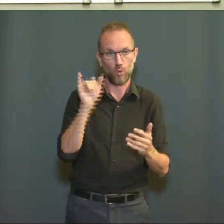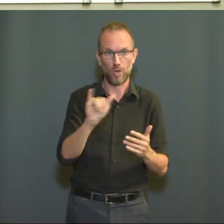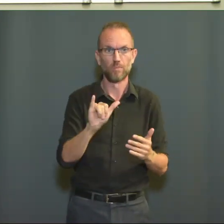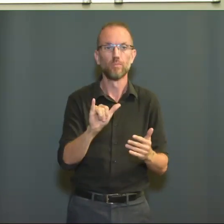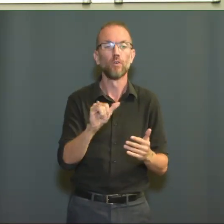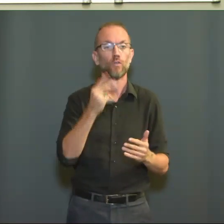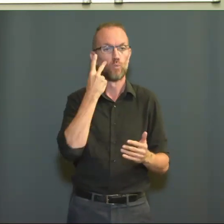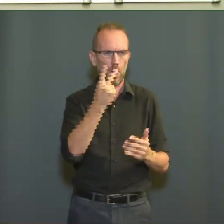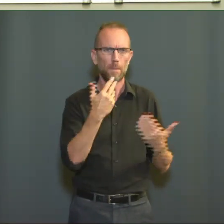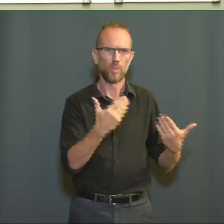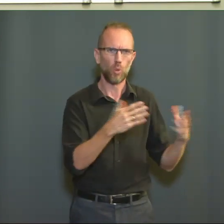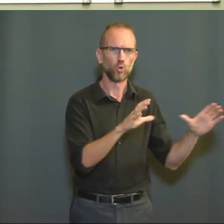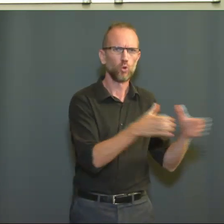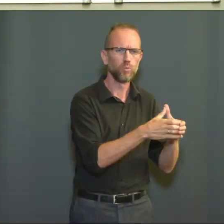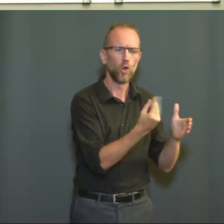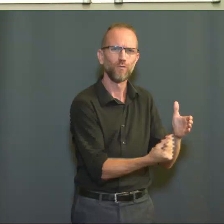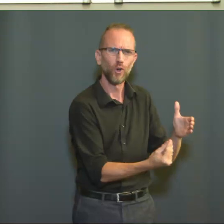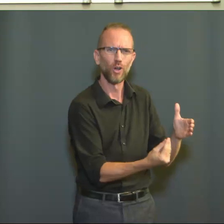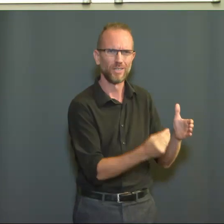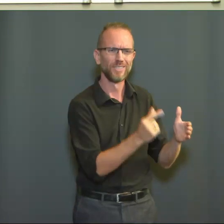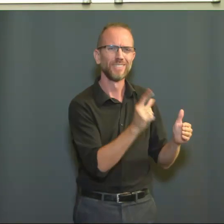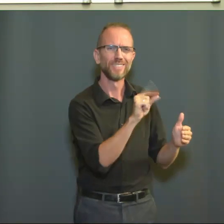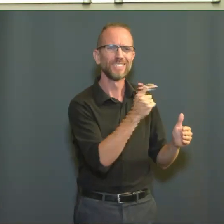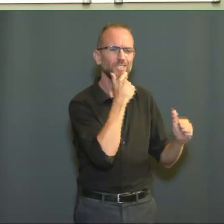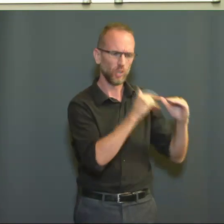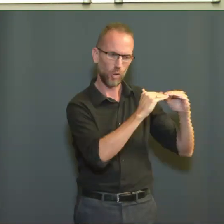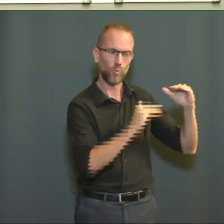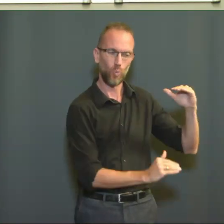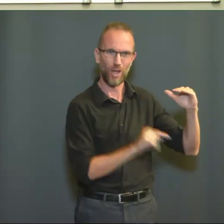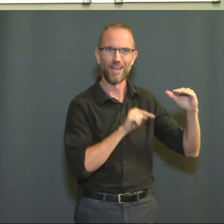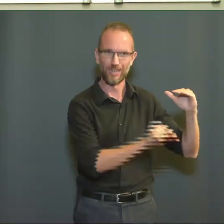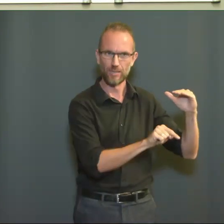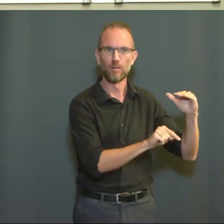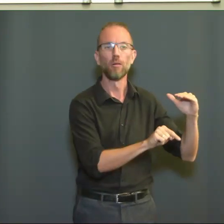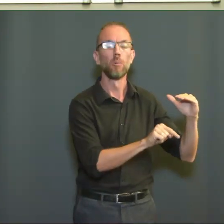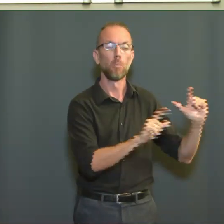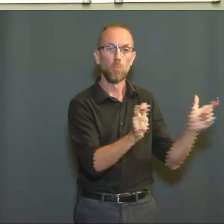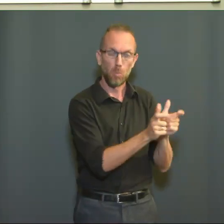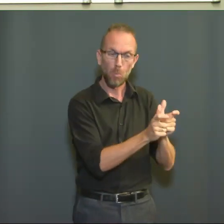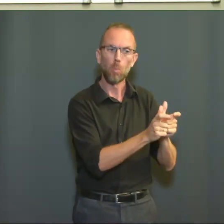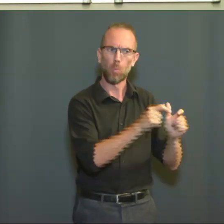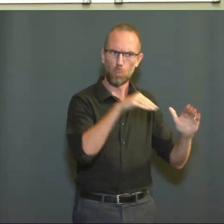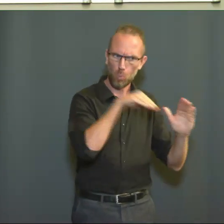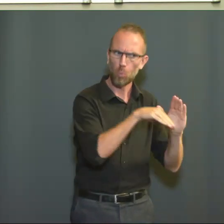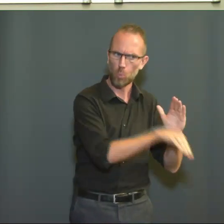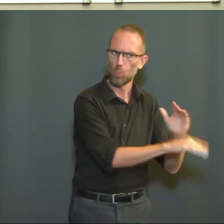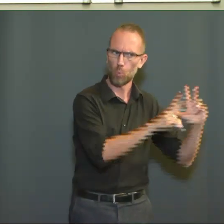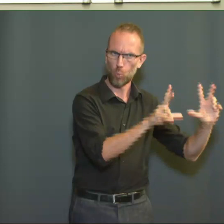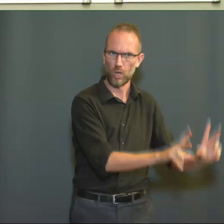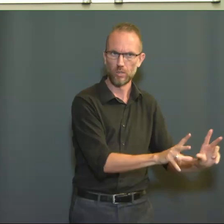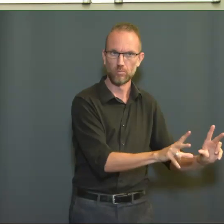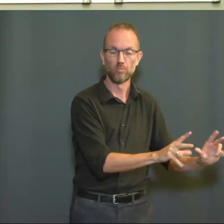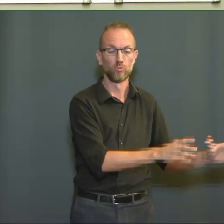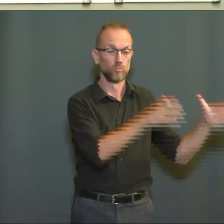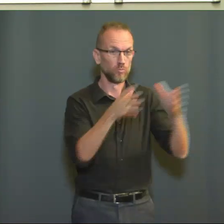chez les enfants de moins de 10 ans. On assiste également aussi à une stabilisation des données concernant le groupe d'âge de